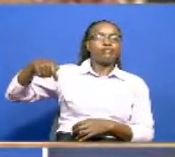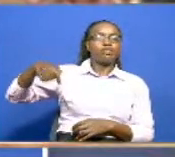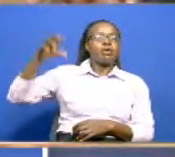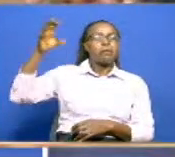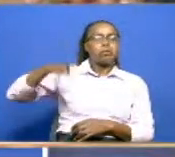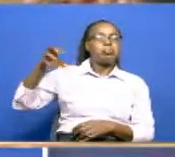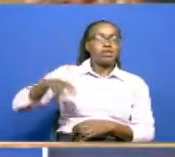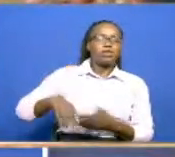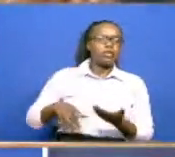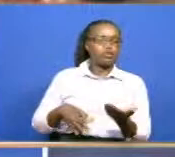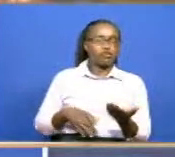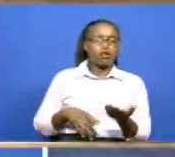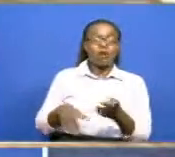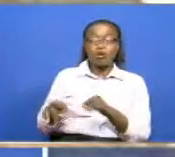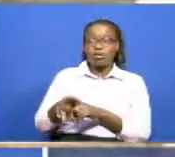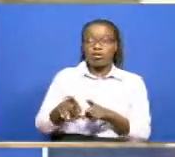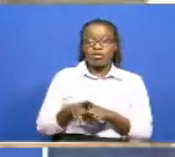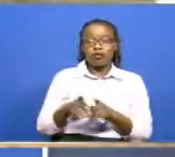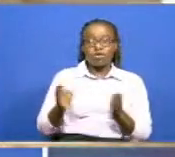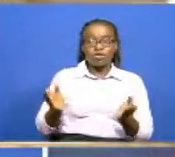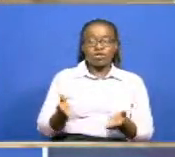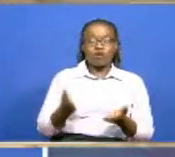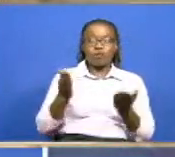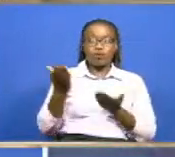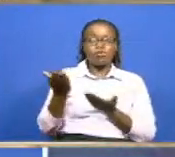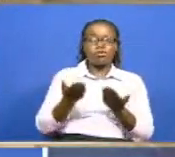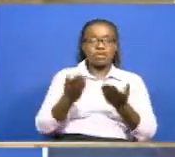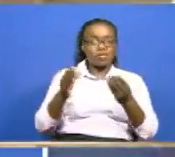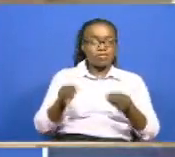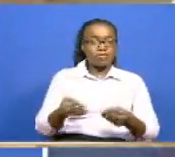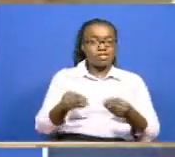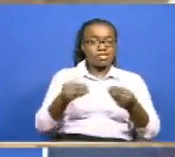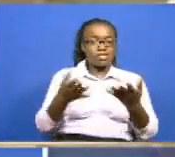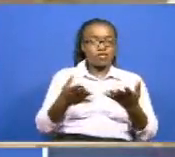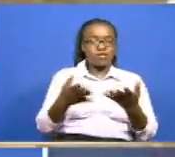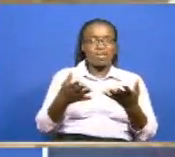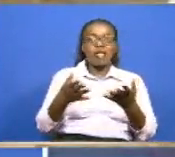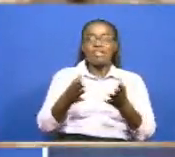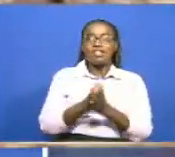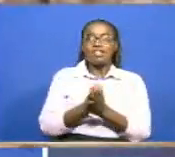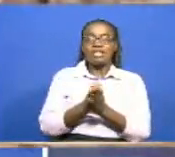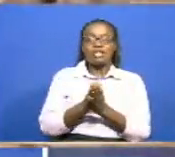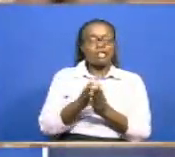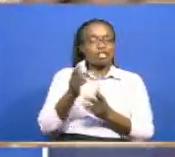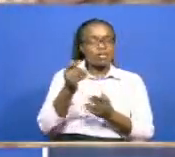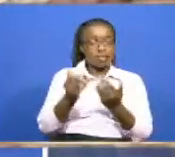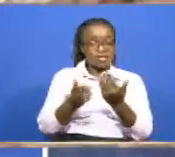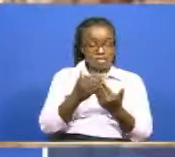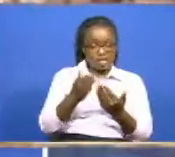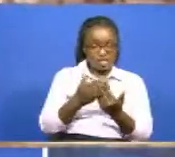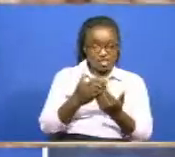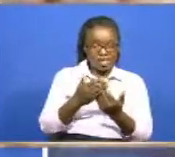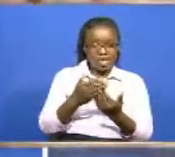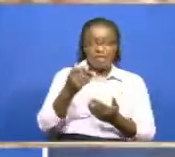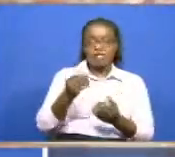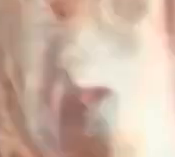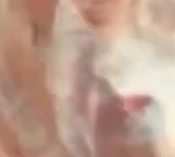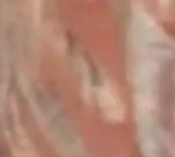matatus. Miswada hiyo pia inalenga kuboresha utoaji huduma katika mfumo wa uzalishaji wa bidhaa za mifugo.